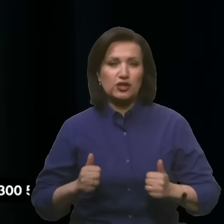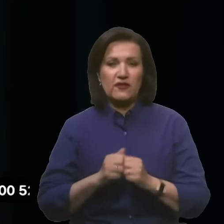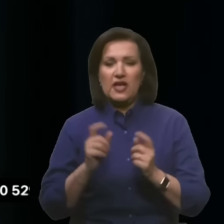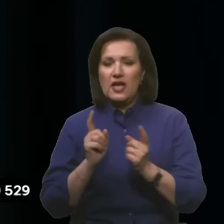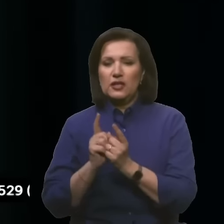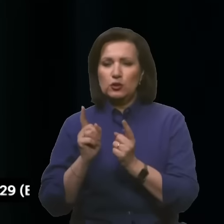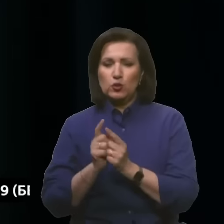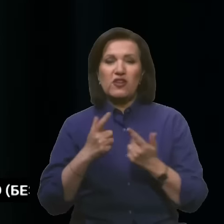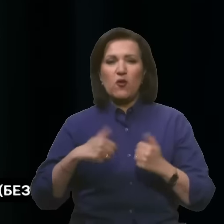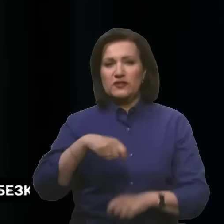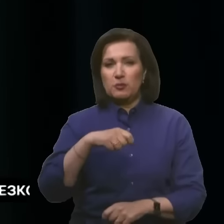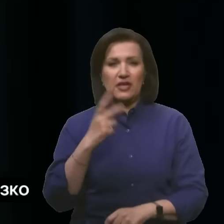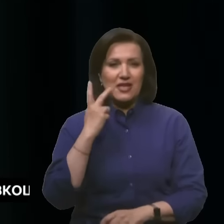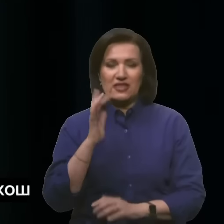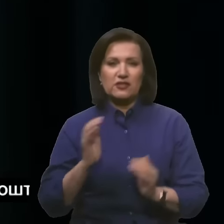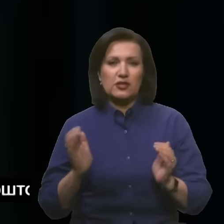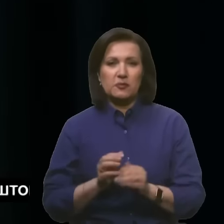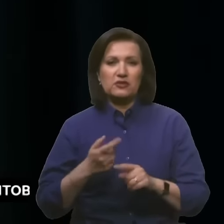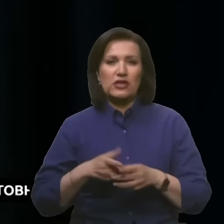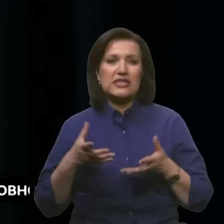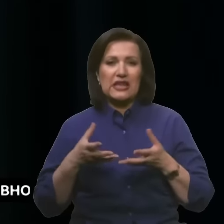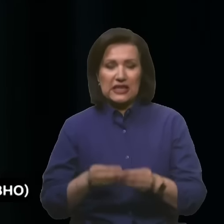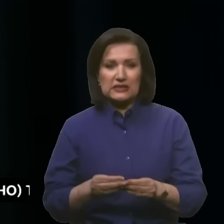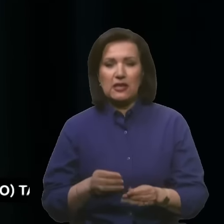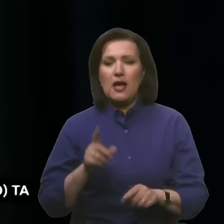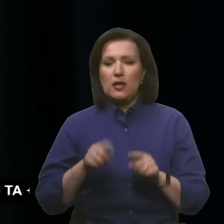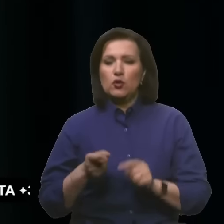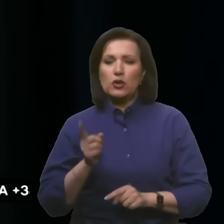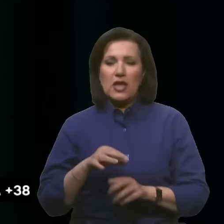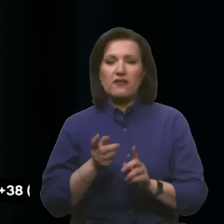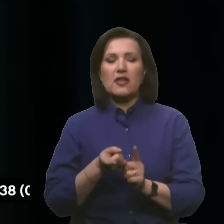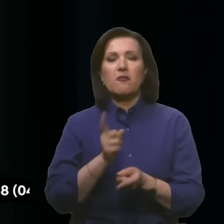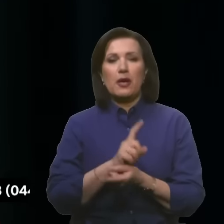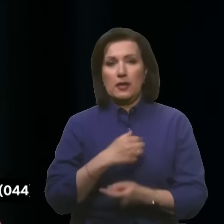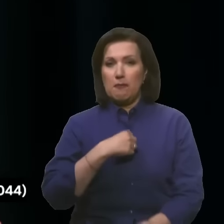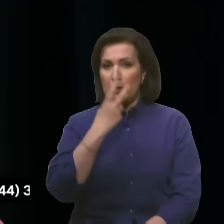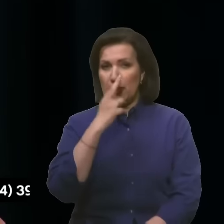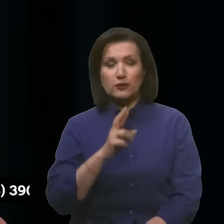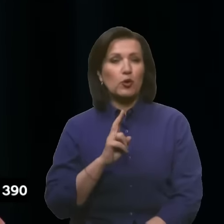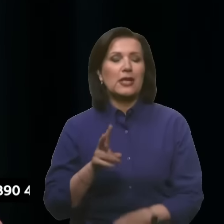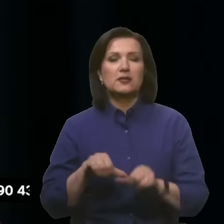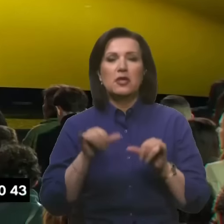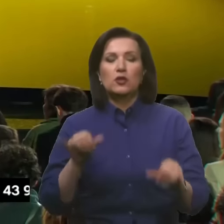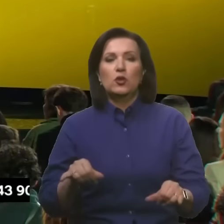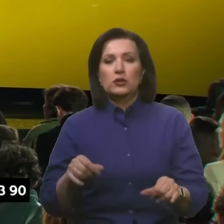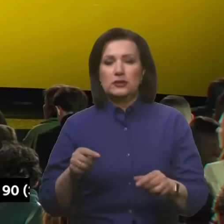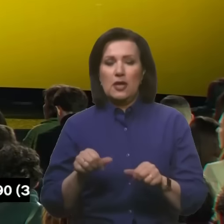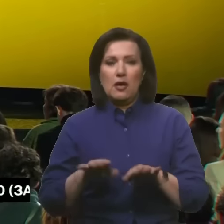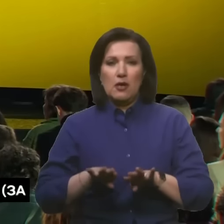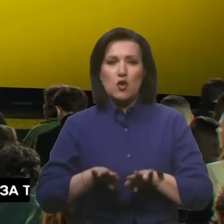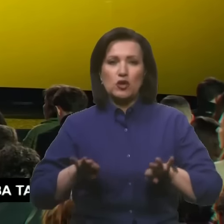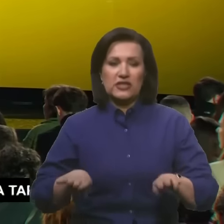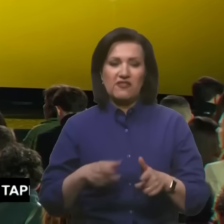зустрічі в офісі президента не завжди зменшують цей тиск, а іноді навіть навпаки. Ми бачимо, як збільшується розрив між